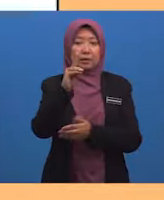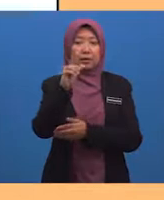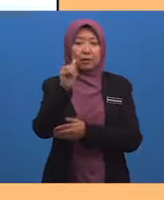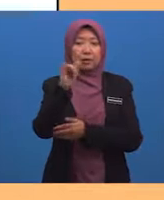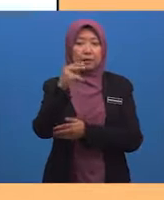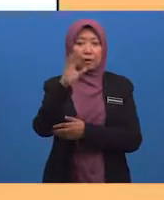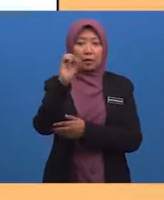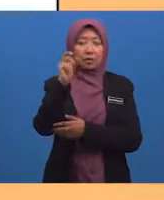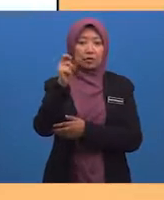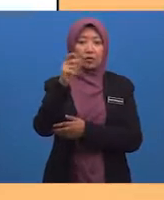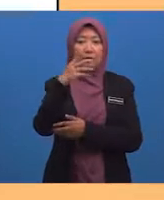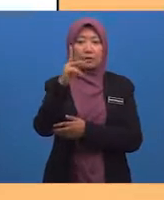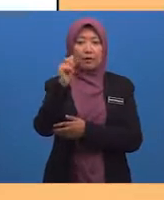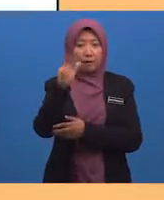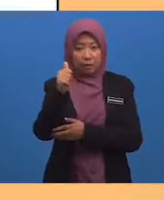Kala.